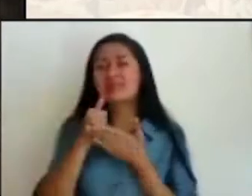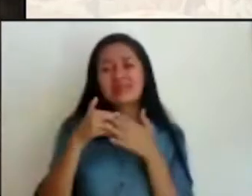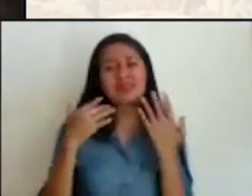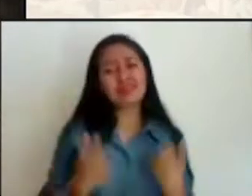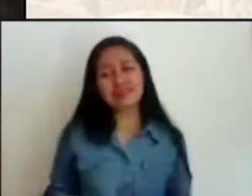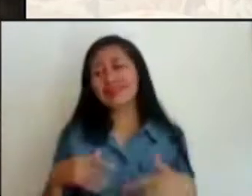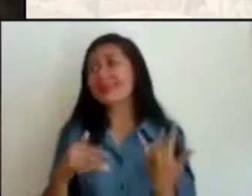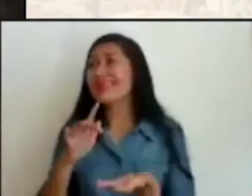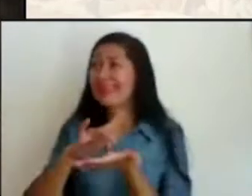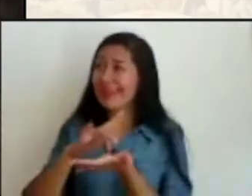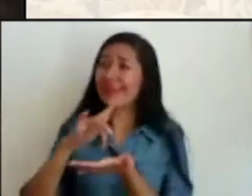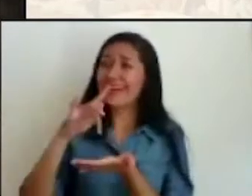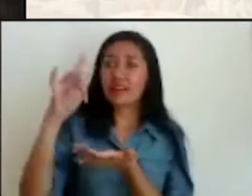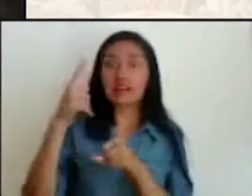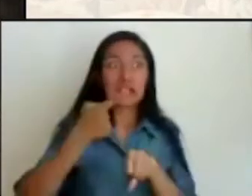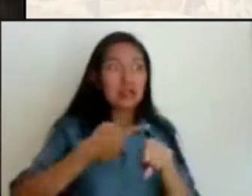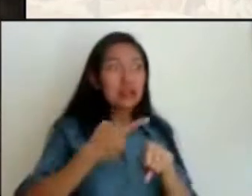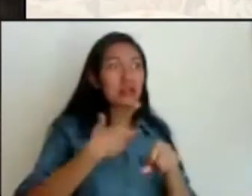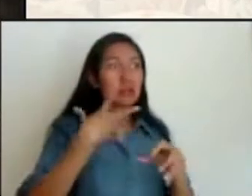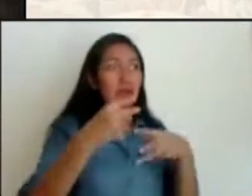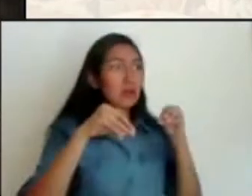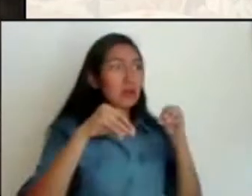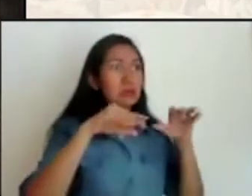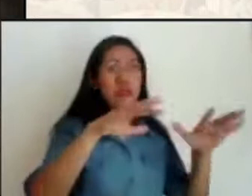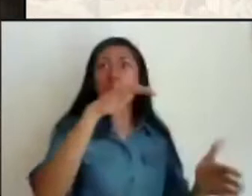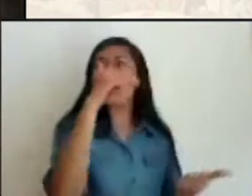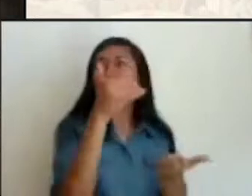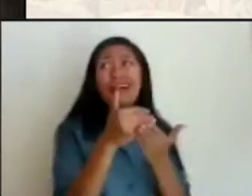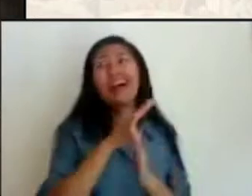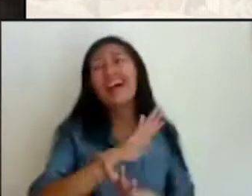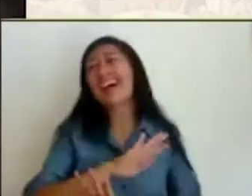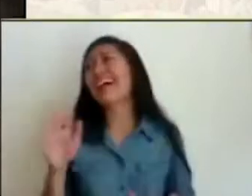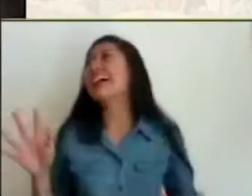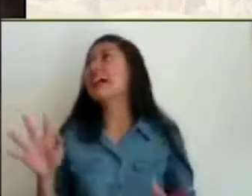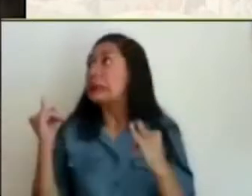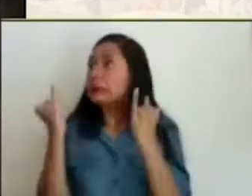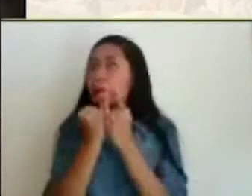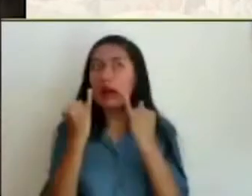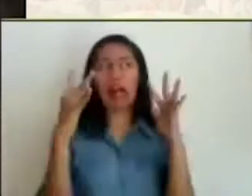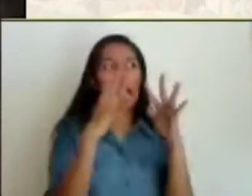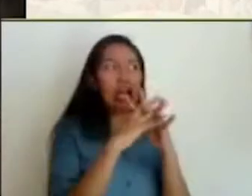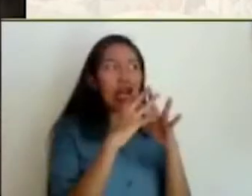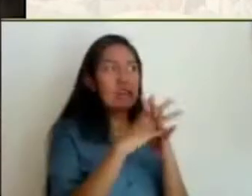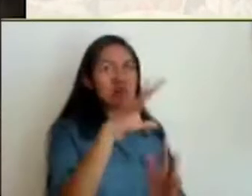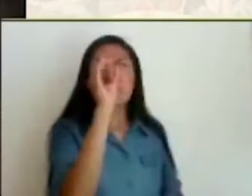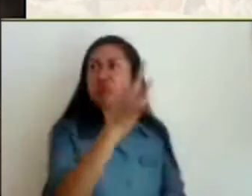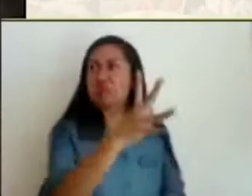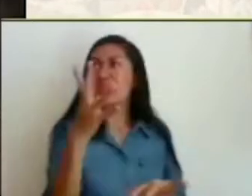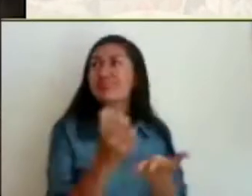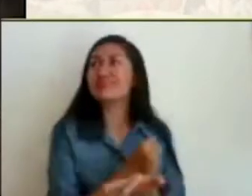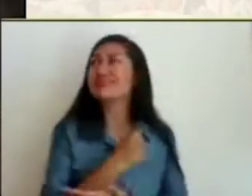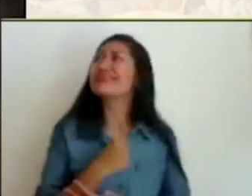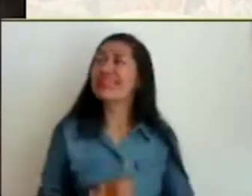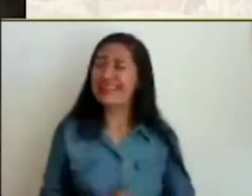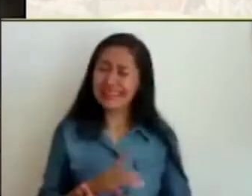Veneciana, tanto en la peste como seguramente en la guerra. La moneta ricorda la fine della pestilenza